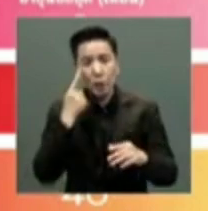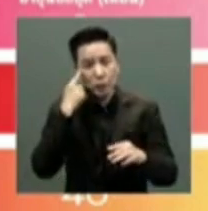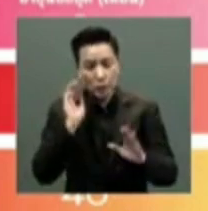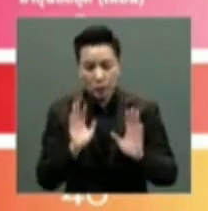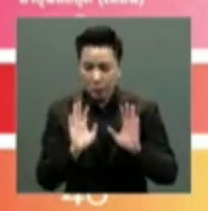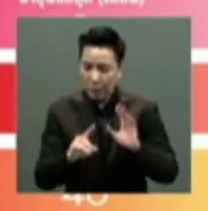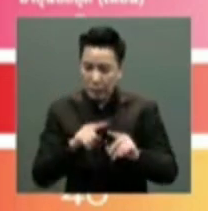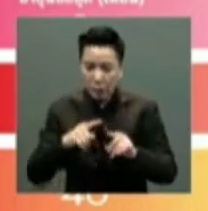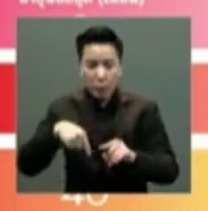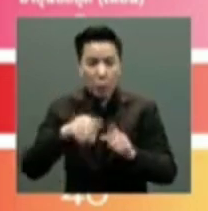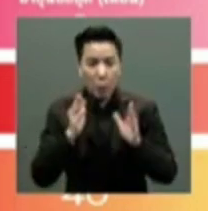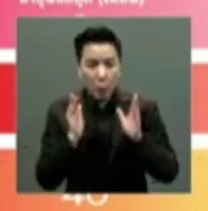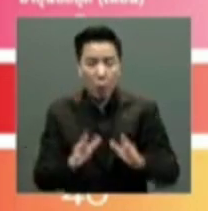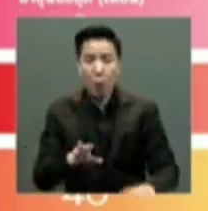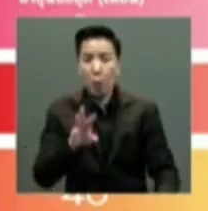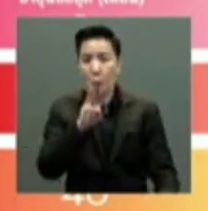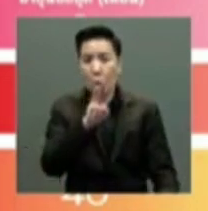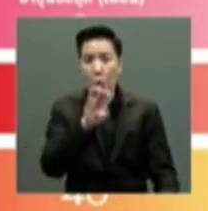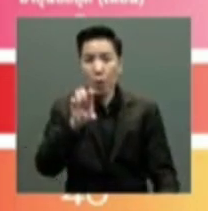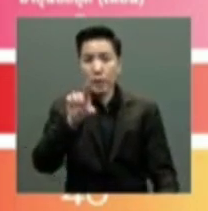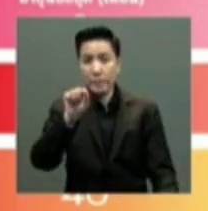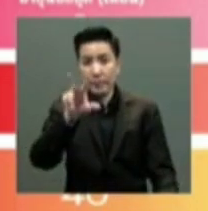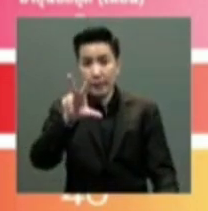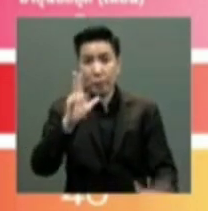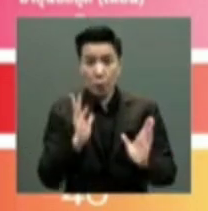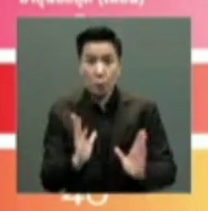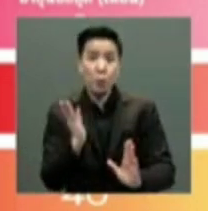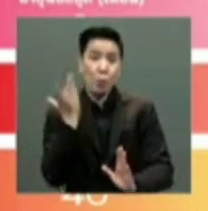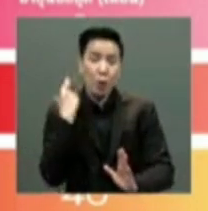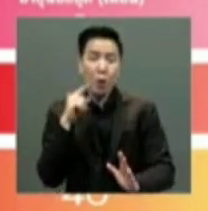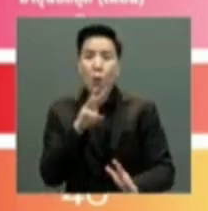ปีวัยทำมาหากินของเรานี่แหละครับครั้งนี้เมื่อวานนี้ก็ก็อยู่ในกลุ่มก่อนที่รวมๆแล้วเนี่ยทั้งหมดทั้งปวง623